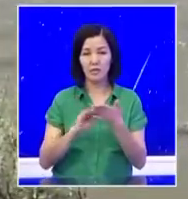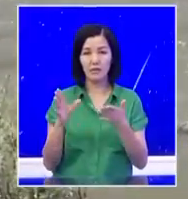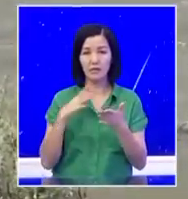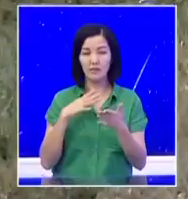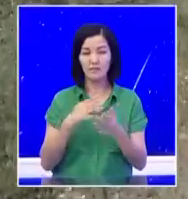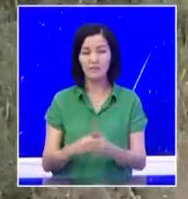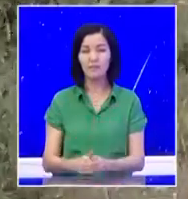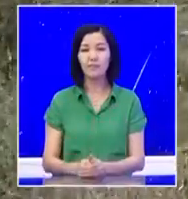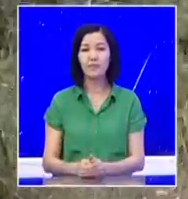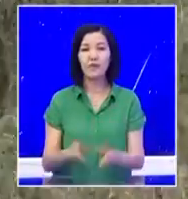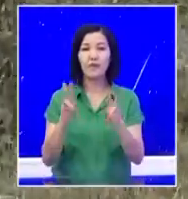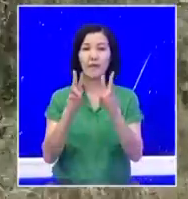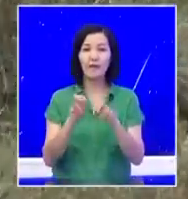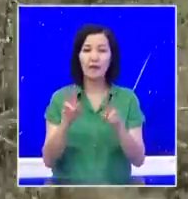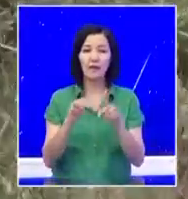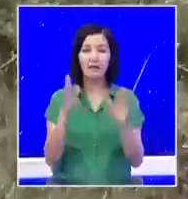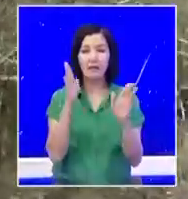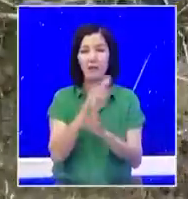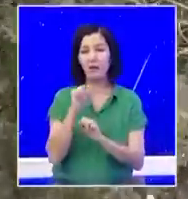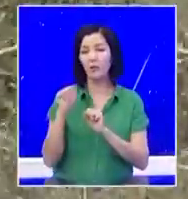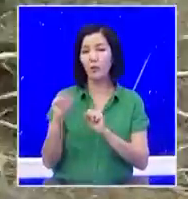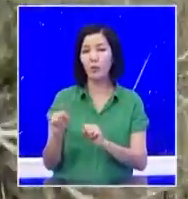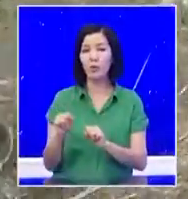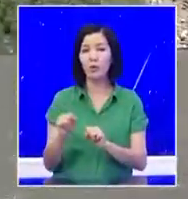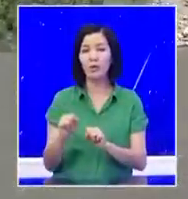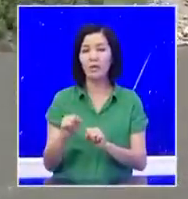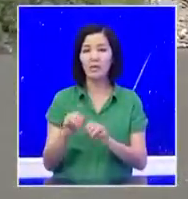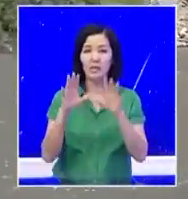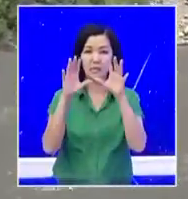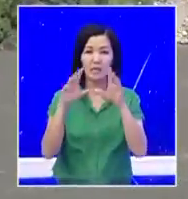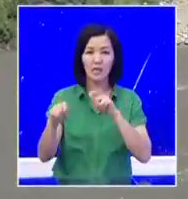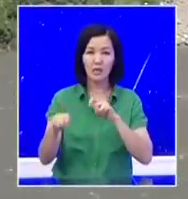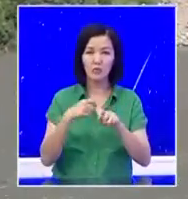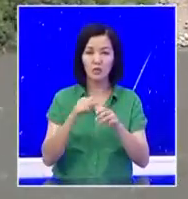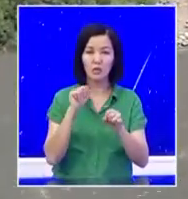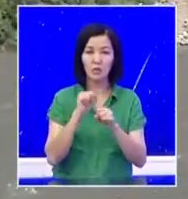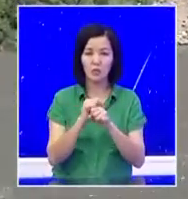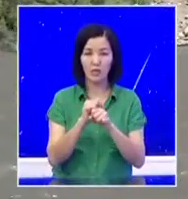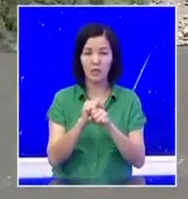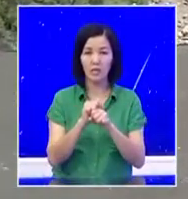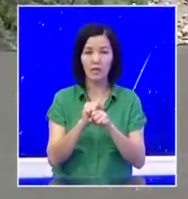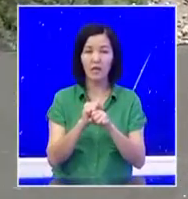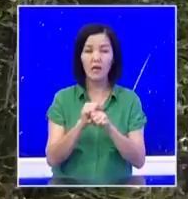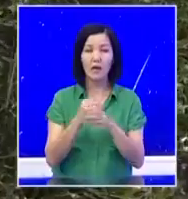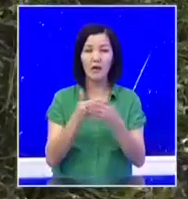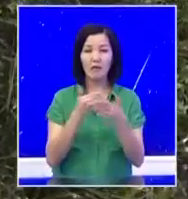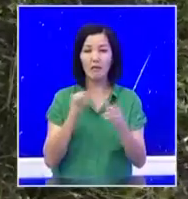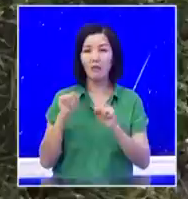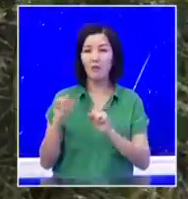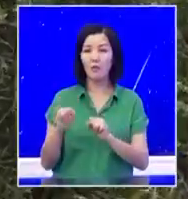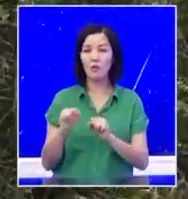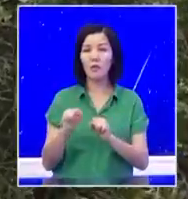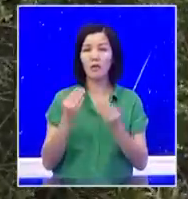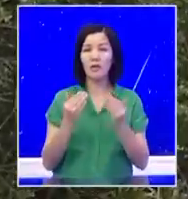тақтайша ілінді. Рейд кезінде табиғатты қорғау полиция тобының өкілі де заңбұзушылықтың жолын кеспек. Себебі ел бойынша уылдырық шашу